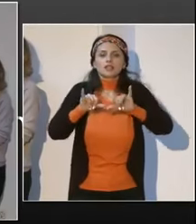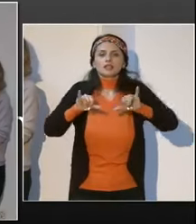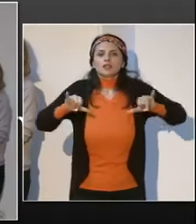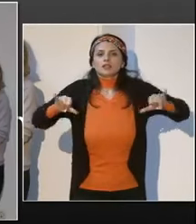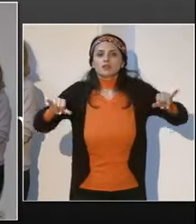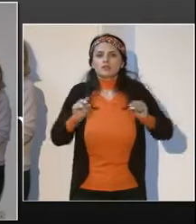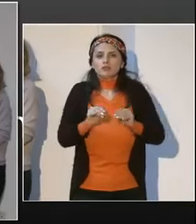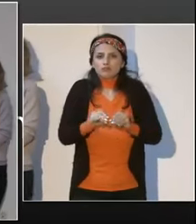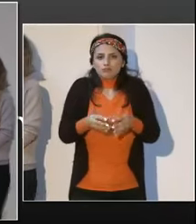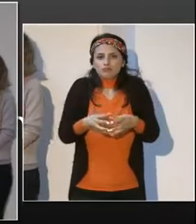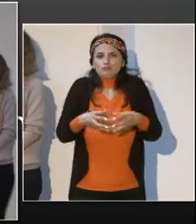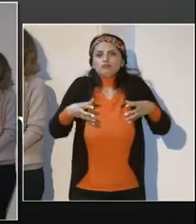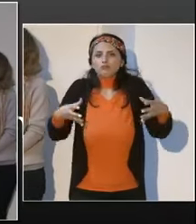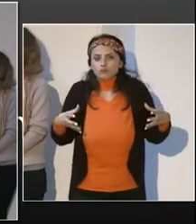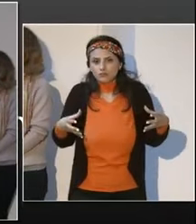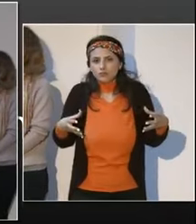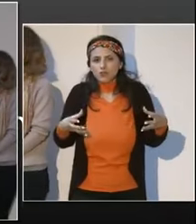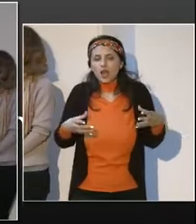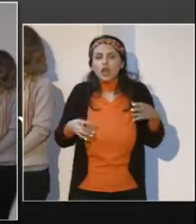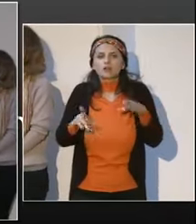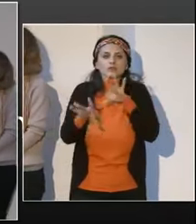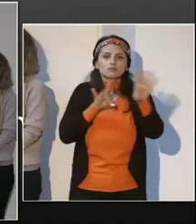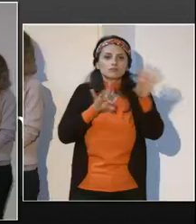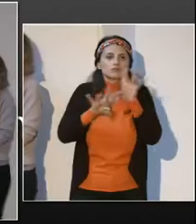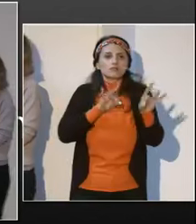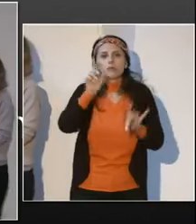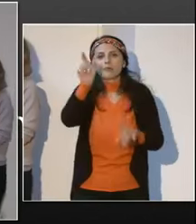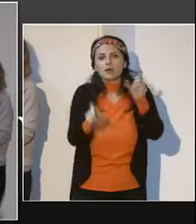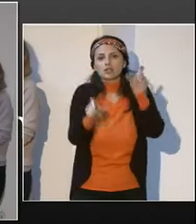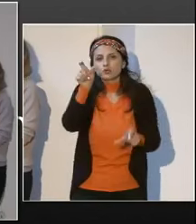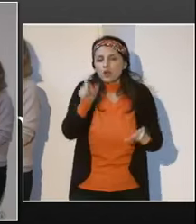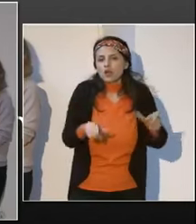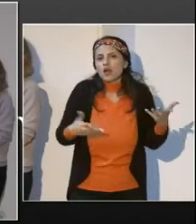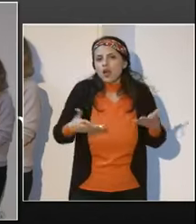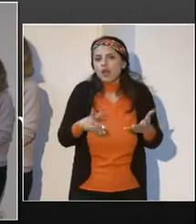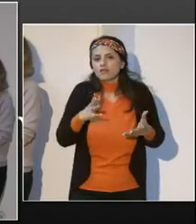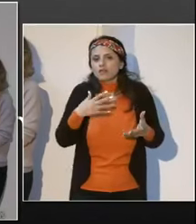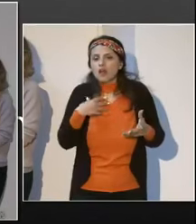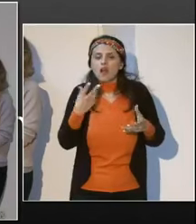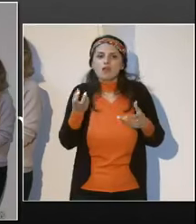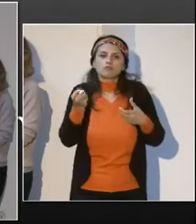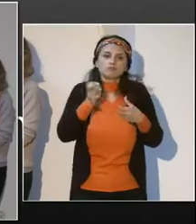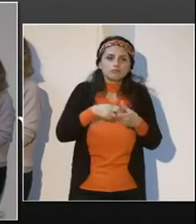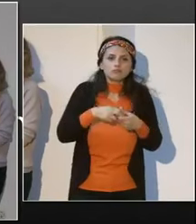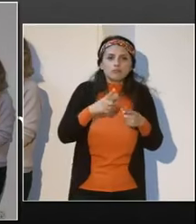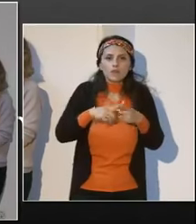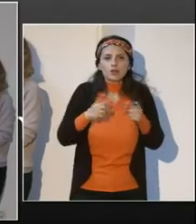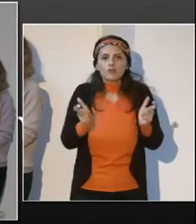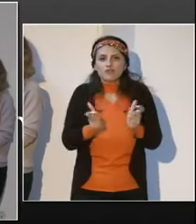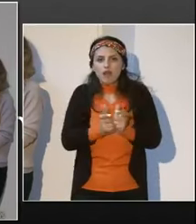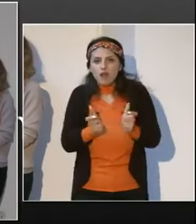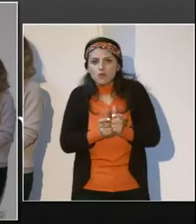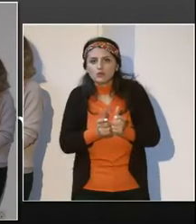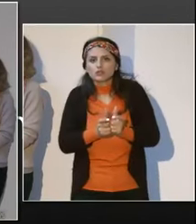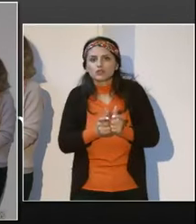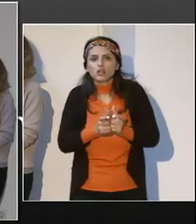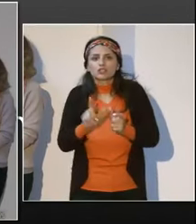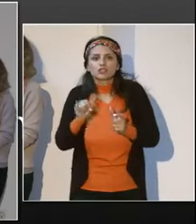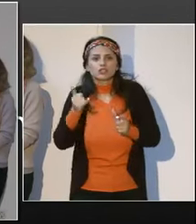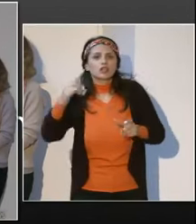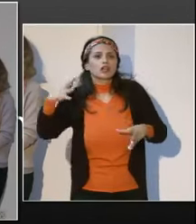de selectie a oamenilor care pot aplica pentru aceste vouchere de tehnologie asistivă reusind sa